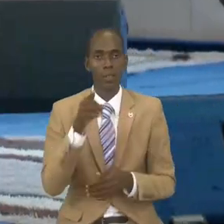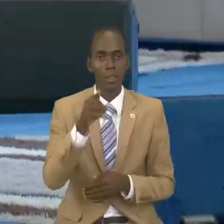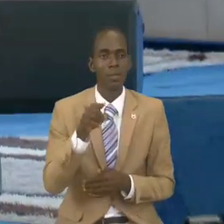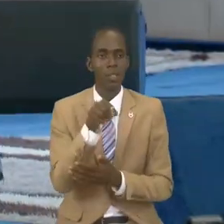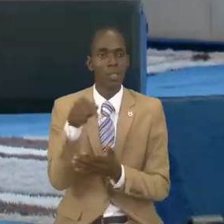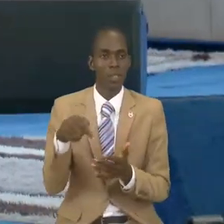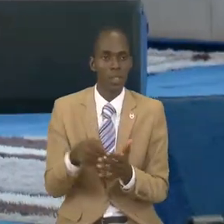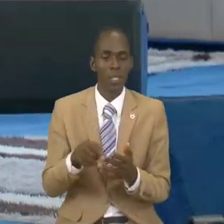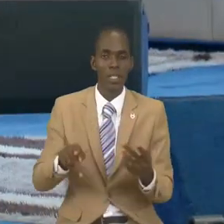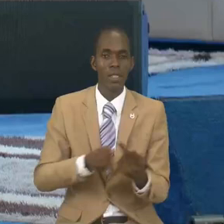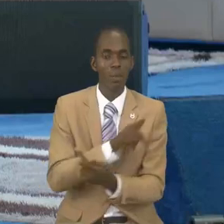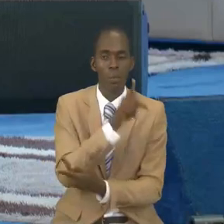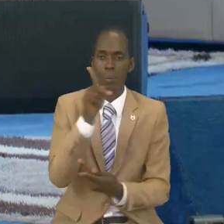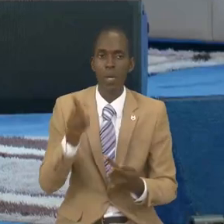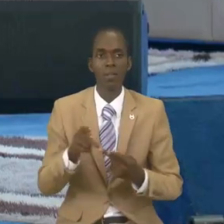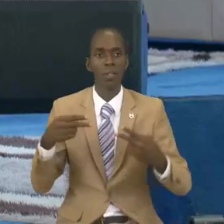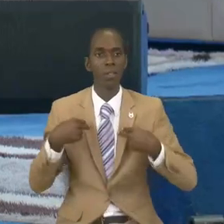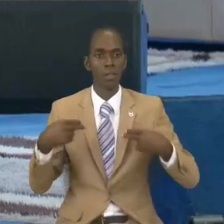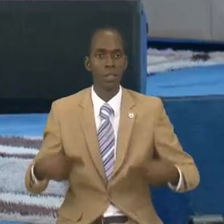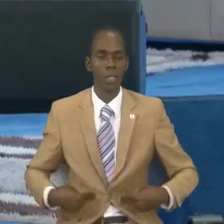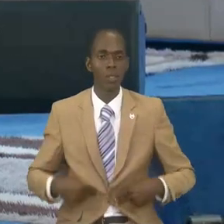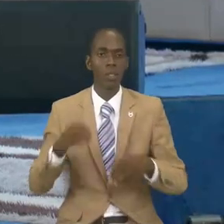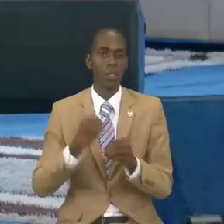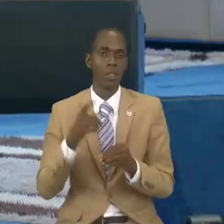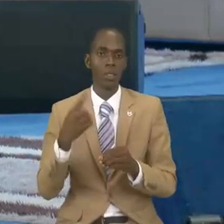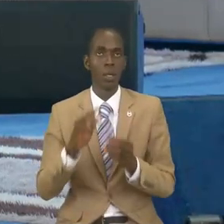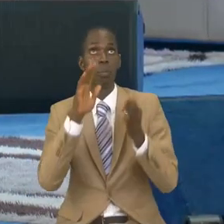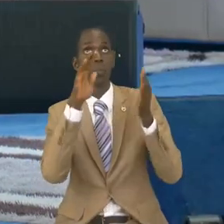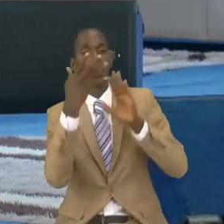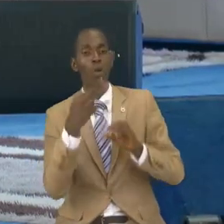guérison en présence de vous tous.